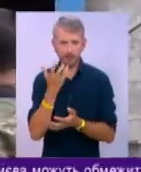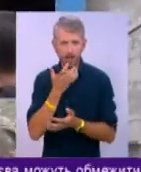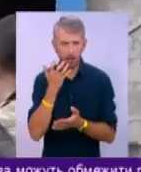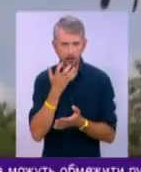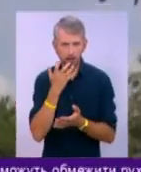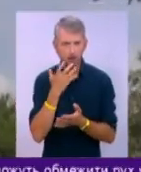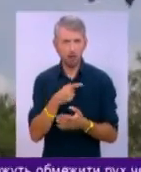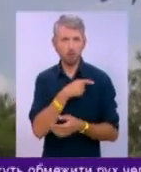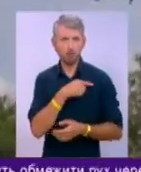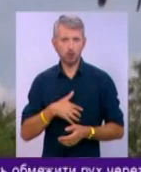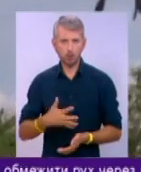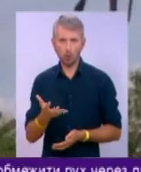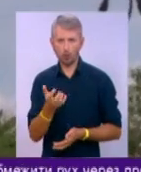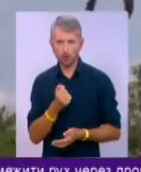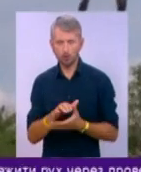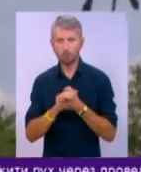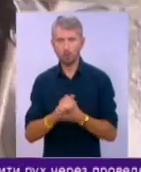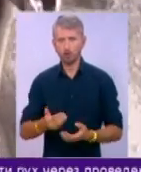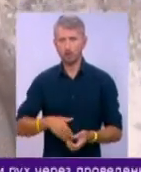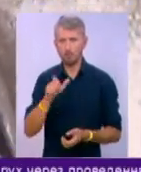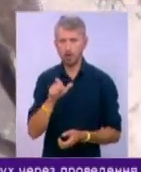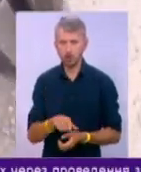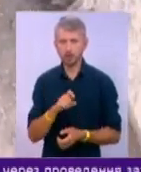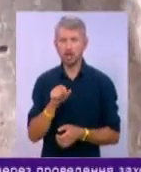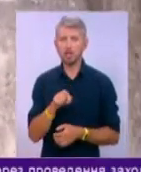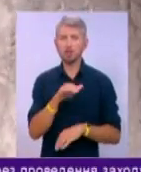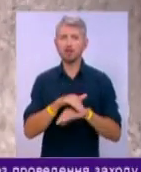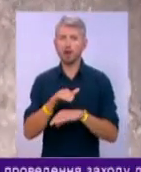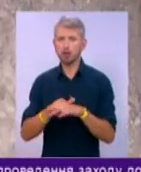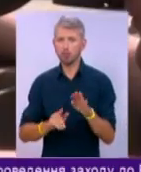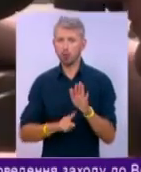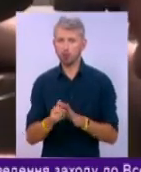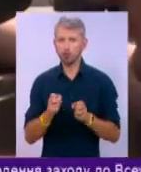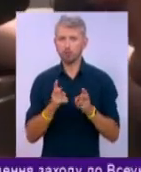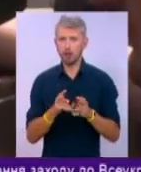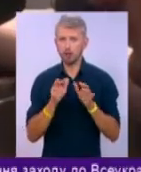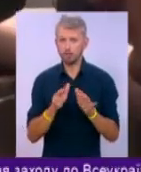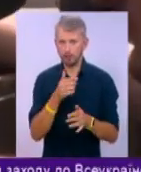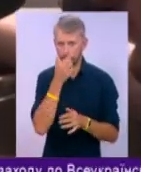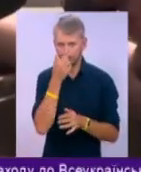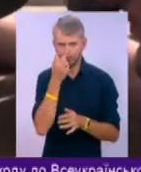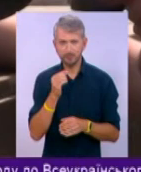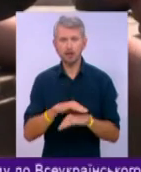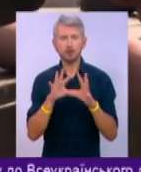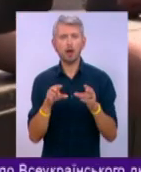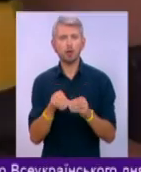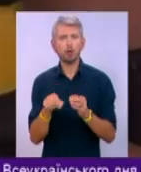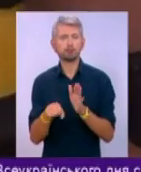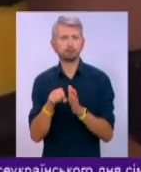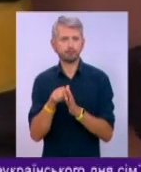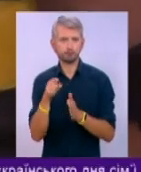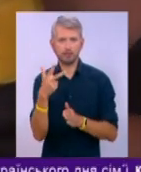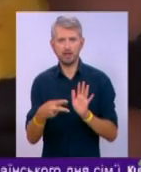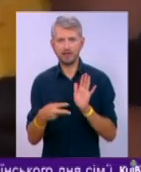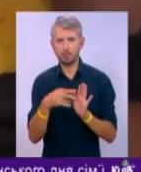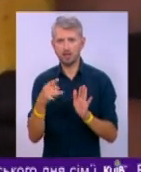«Південне» осколкові поранення отримав мирний мешканець. За цими фактами порушено кримінальні справи. Загалом окупанти